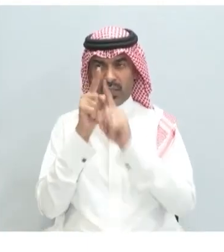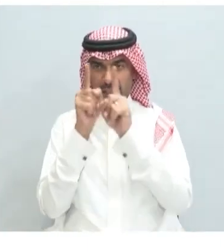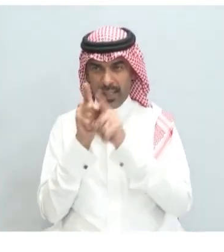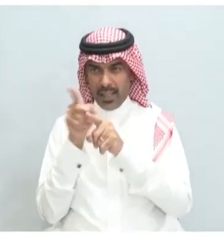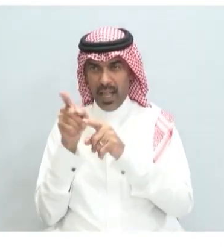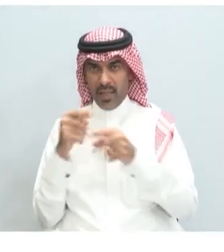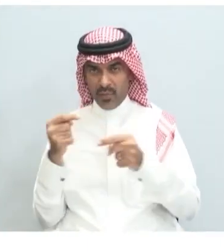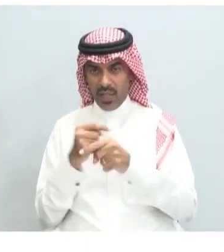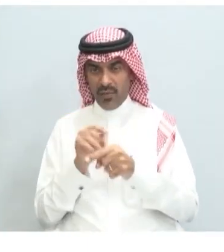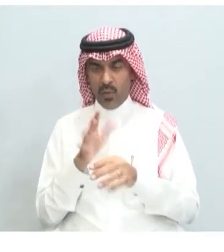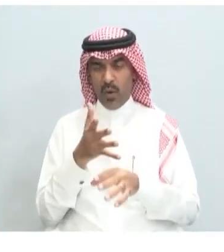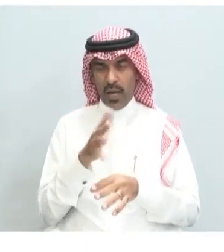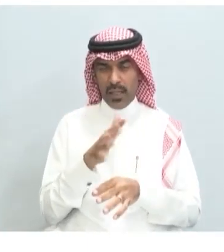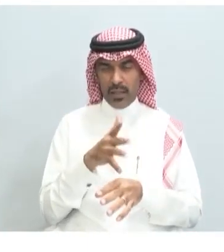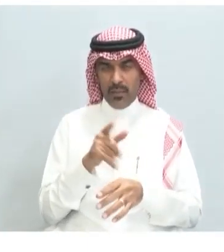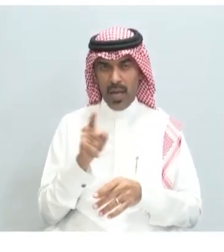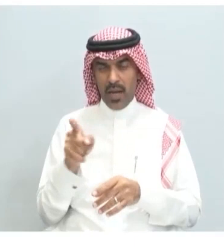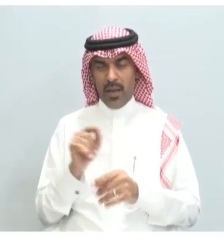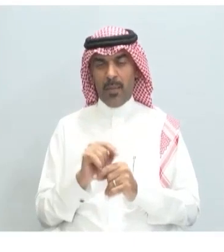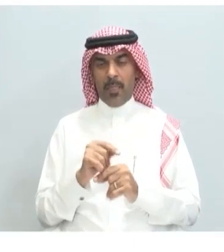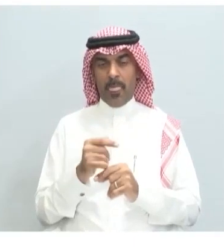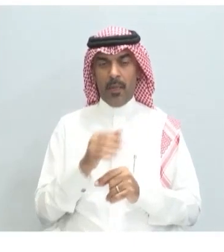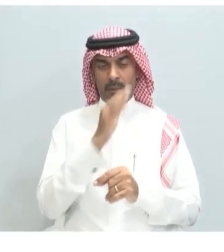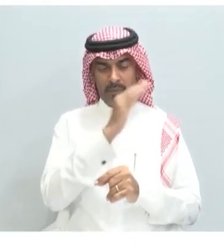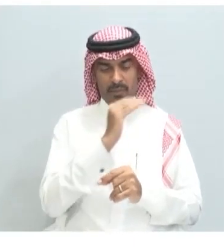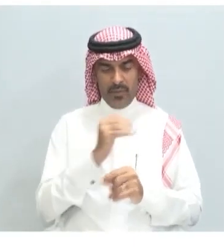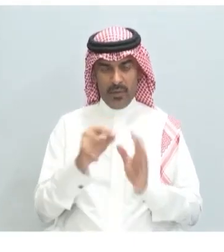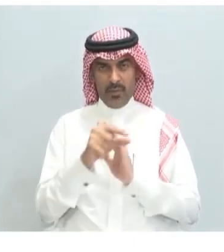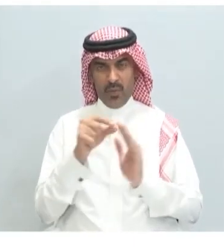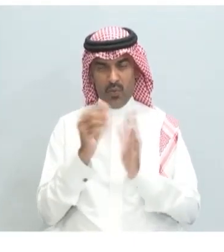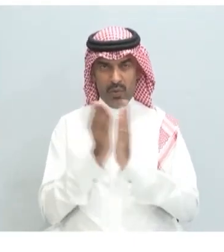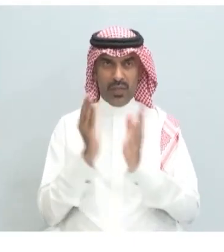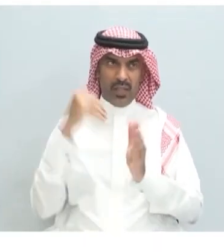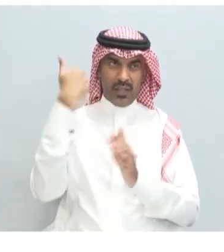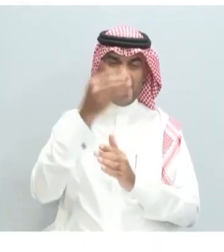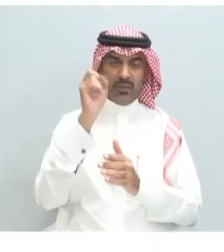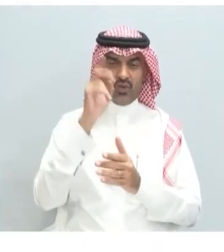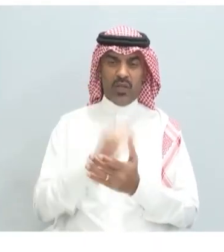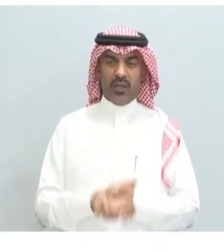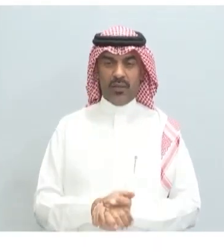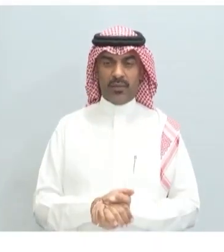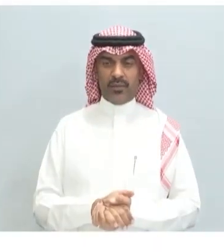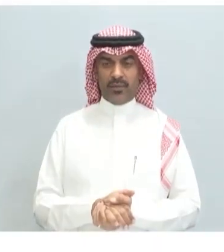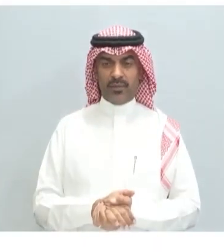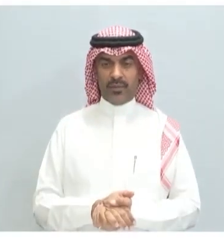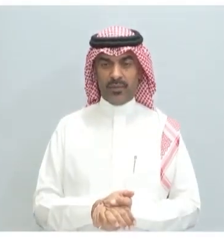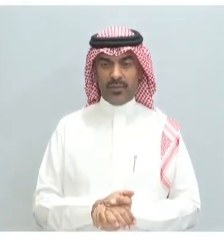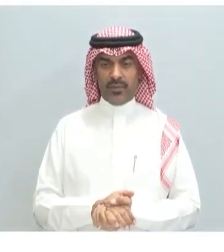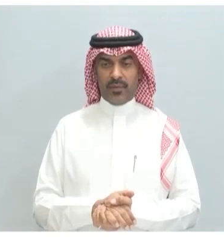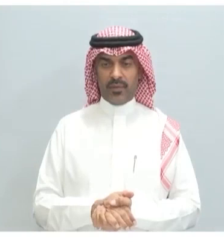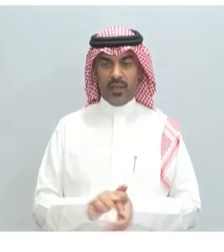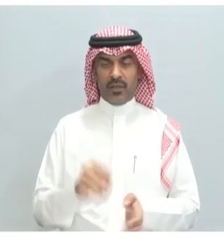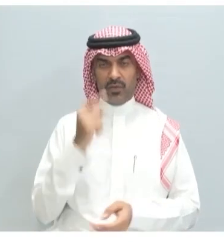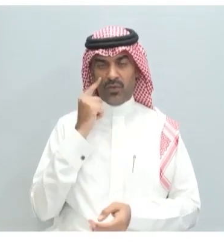المتنافيه واحتمال الحوادث المتنافيه ونترك بقيه الموضوعات للقاء القادم خلونا نشوف بس يعني